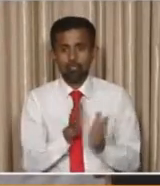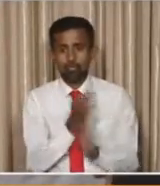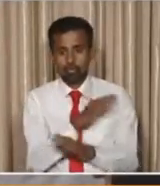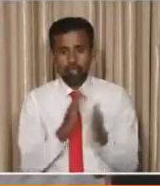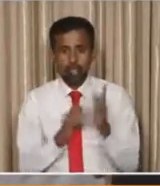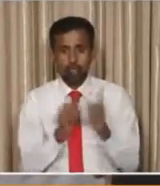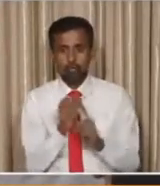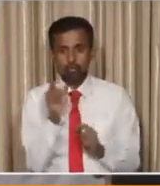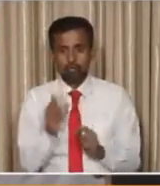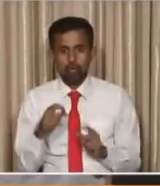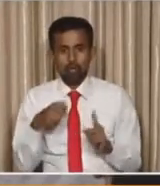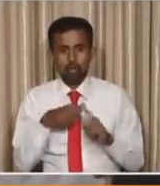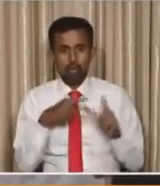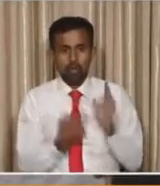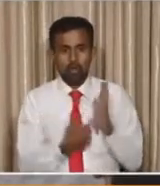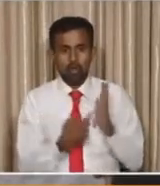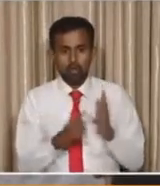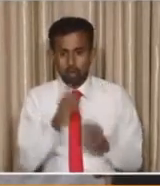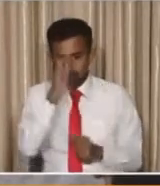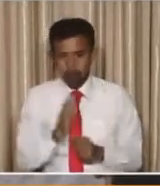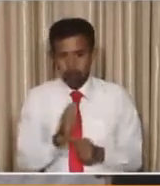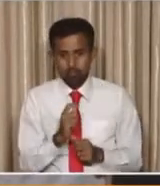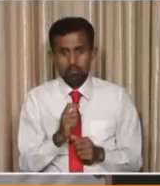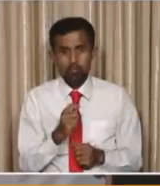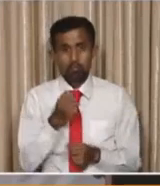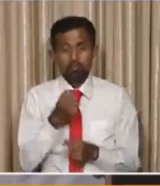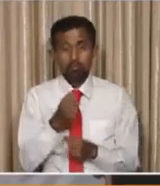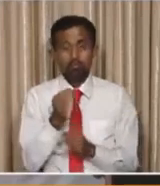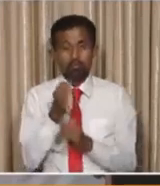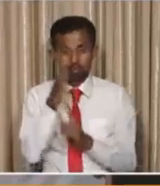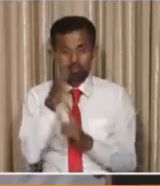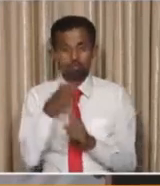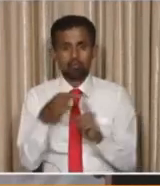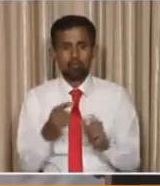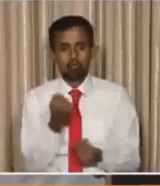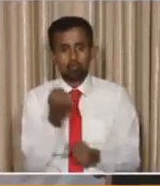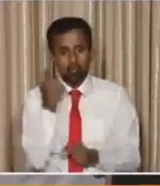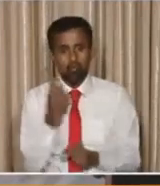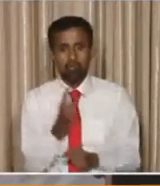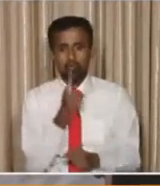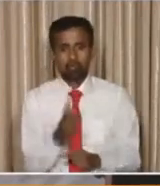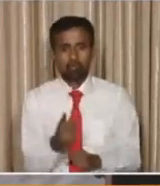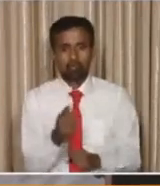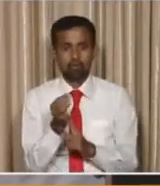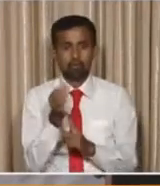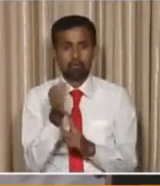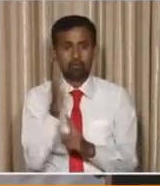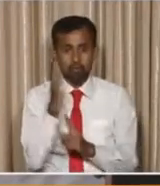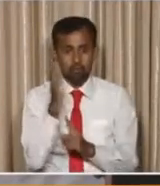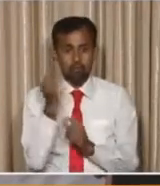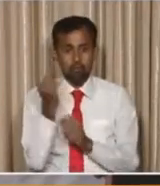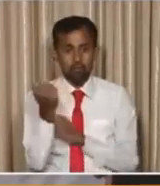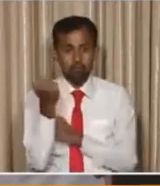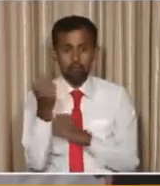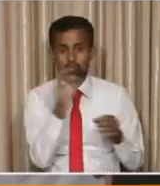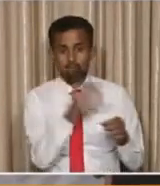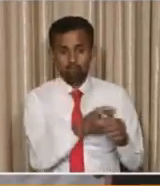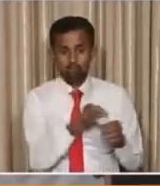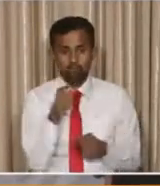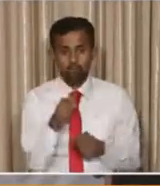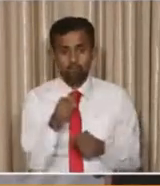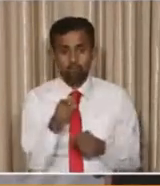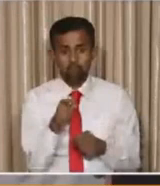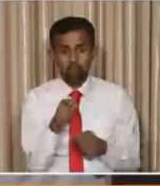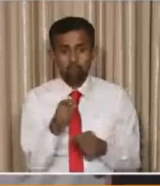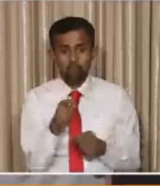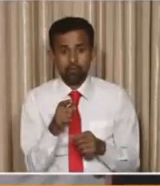ඇමතිතුමත් කරු ජයසූර මහත්තයත්. මේක විධායකයේ කොටසක් හැබැයි යෝජනා කරේ. විධායක ජනාධිපතිතුමා පත්කිරීම වලට ගන්න